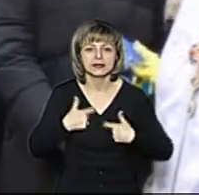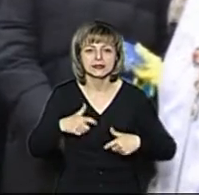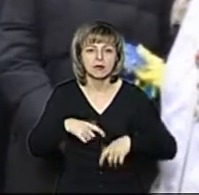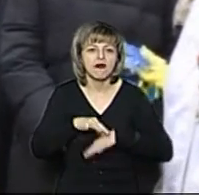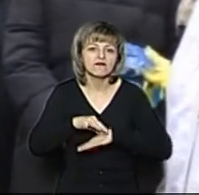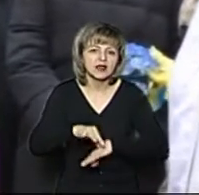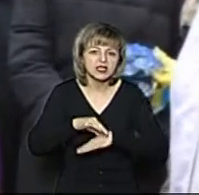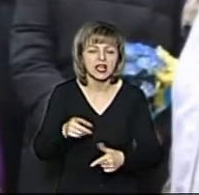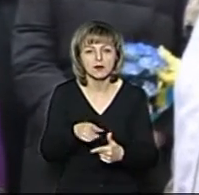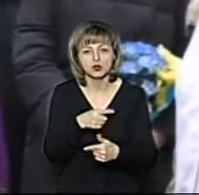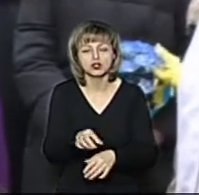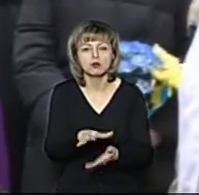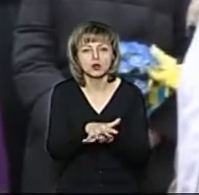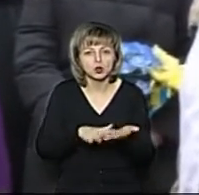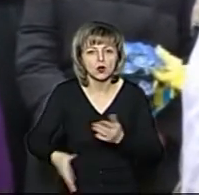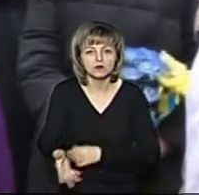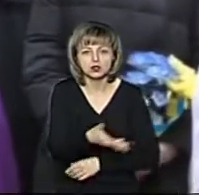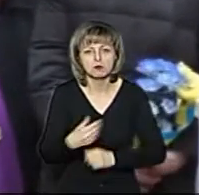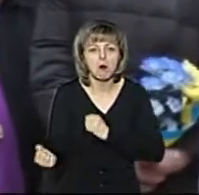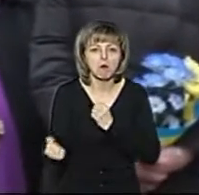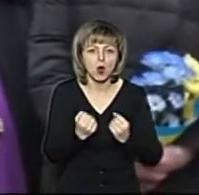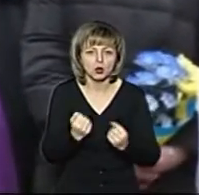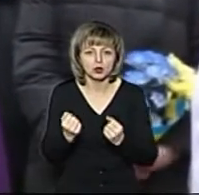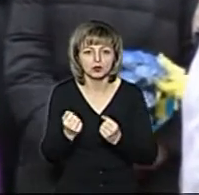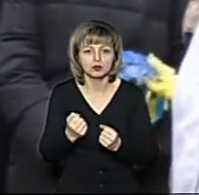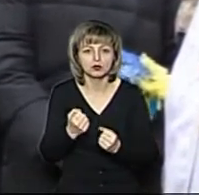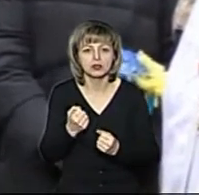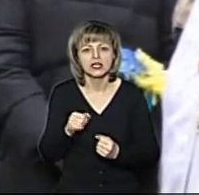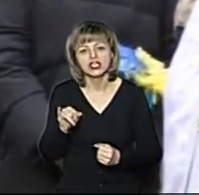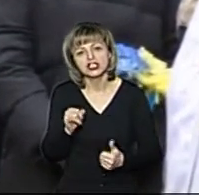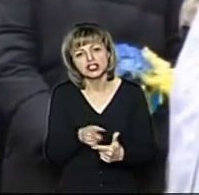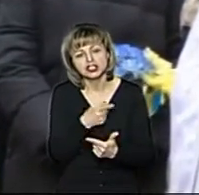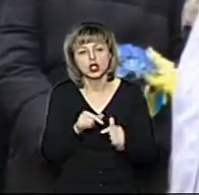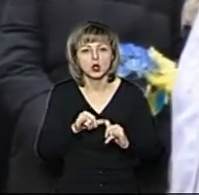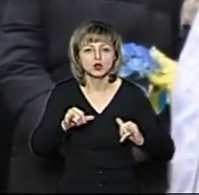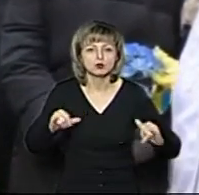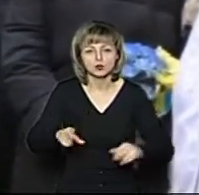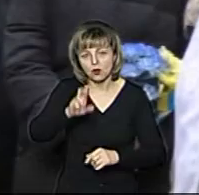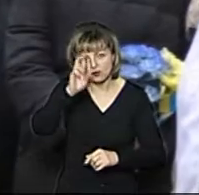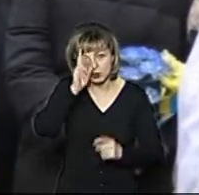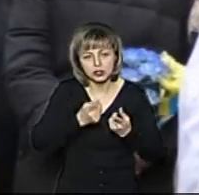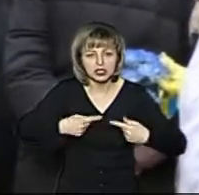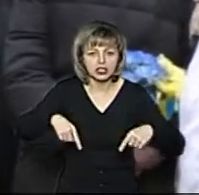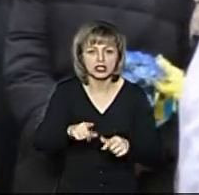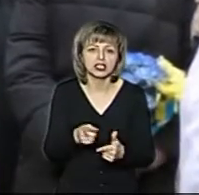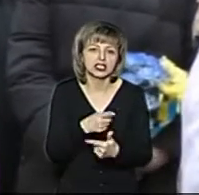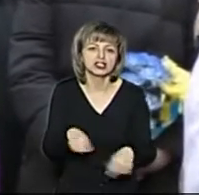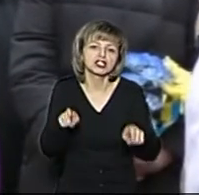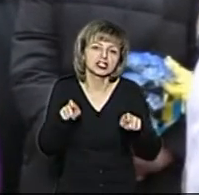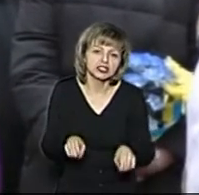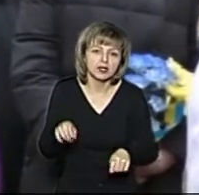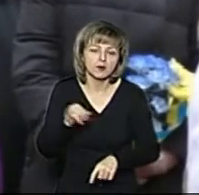ведемо і чи продовжуємо ми боротьбу, чи розбудовуємо ми Україну, чи склали ми руки і сидимо,